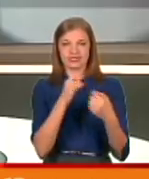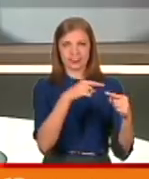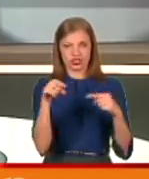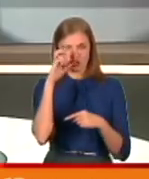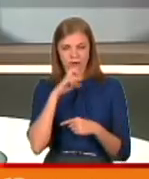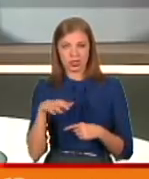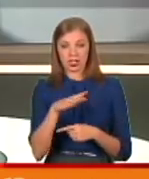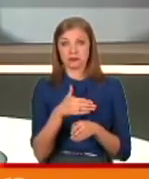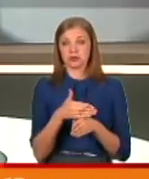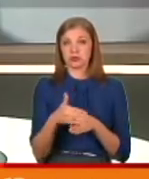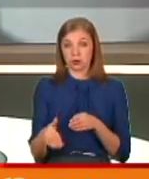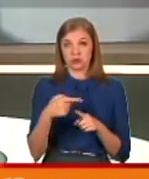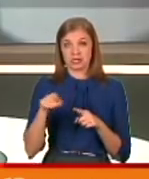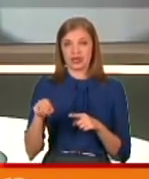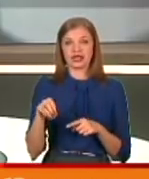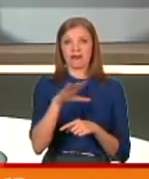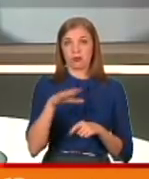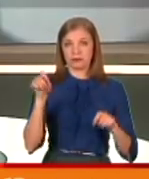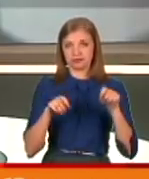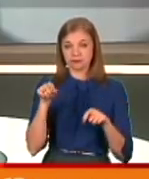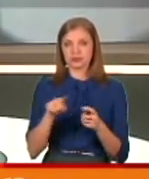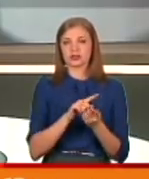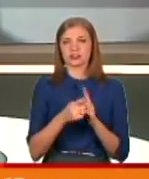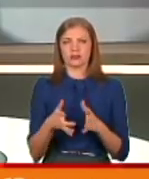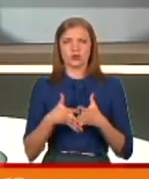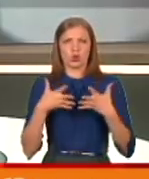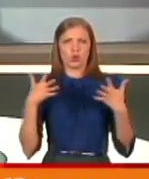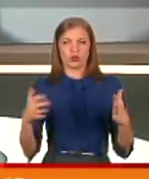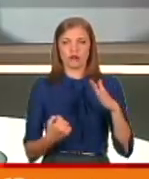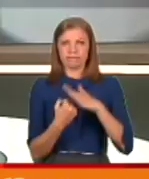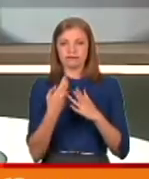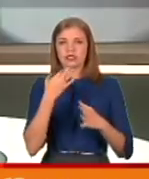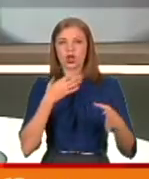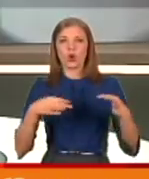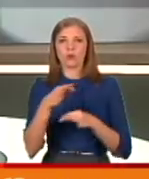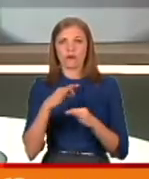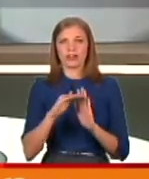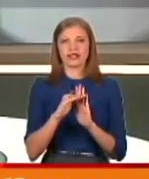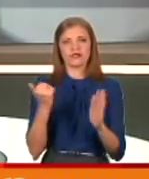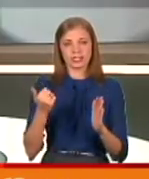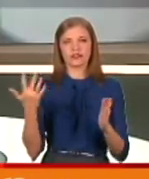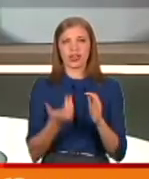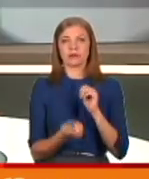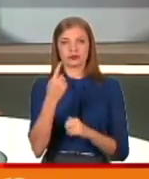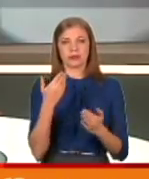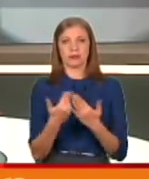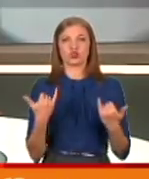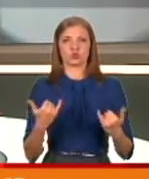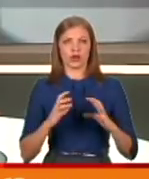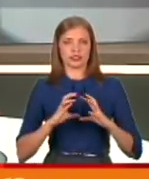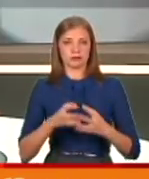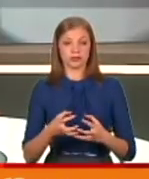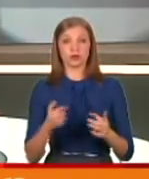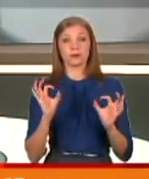країнами. Згодом Ялтинська європейська стратегія стала глобальним майданчиком для обговорення викликів, що постають перед сучасним